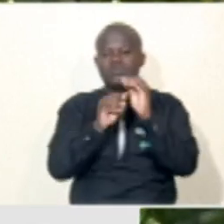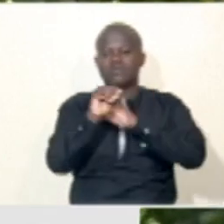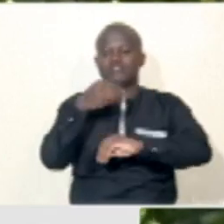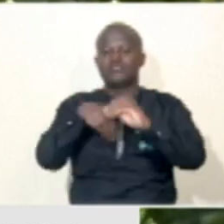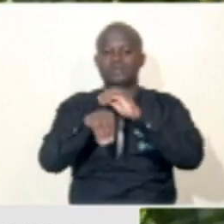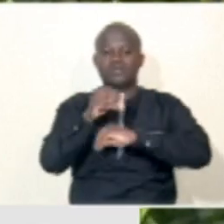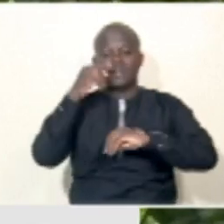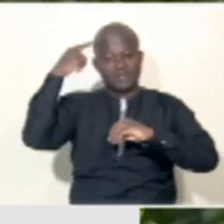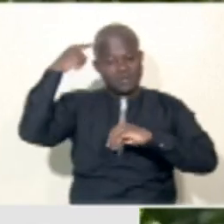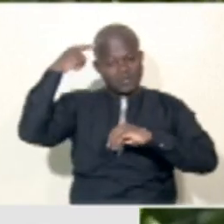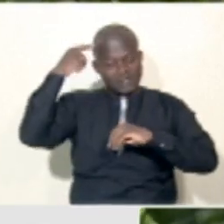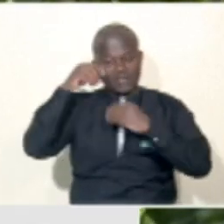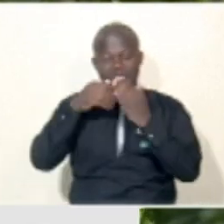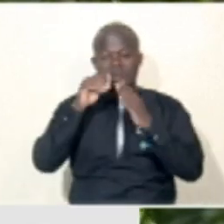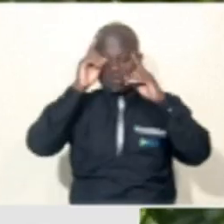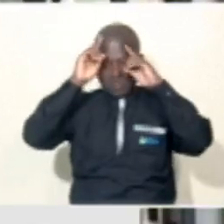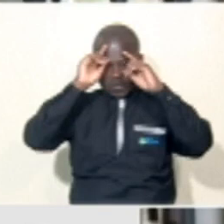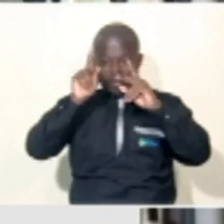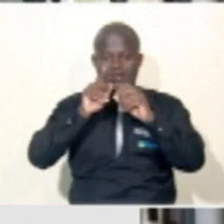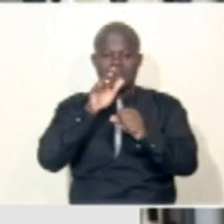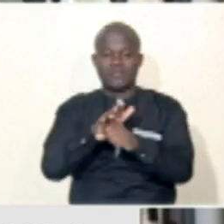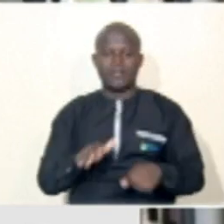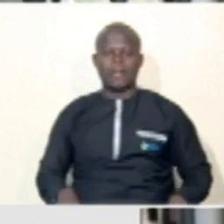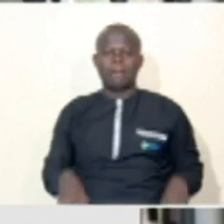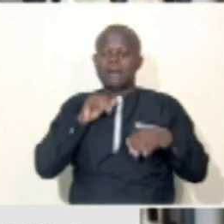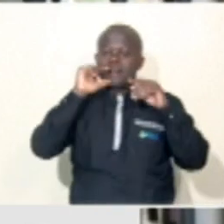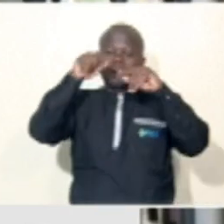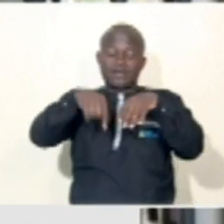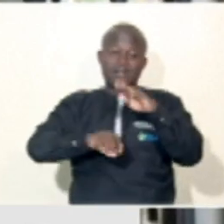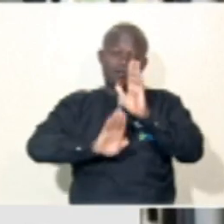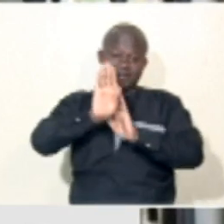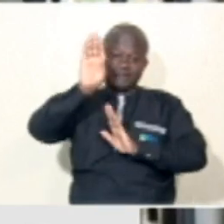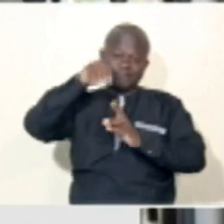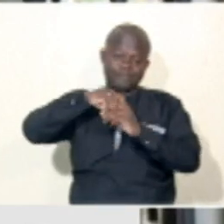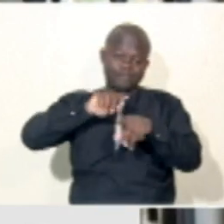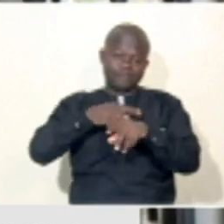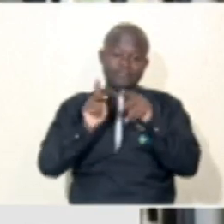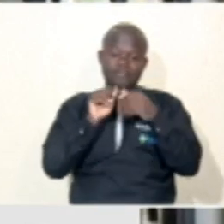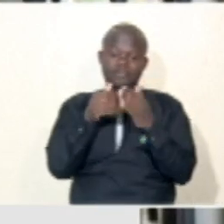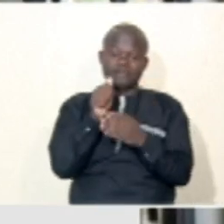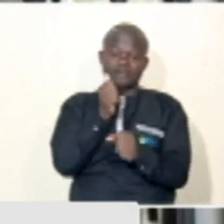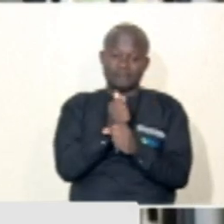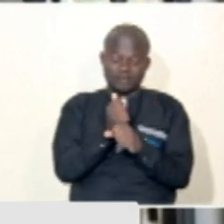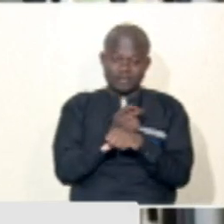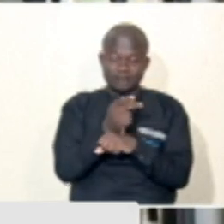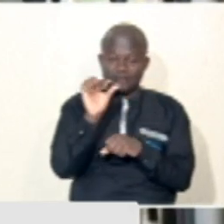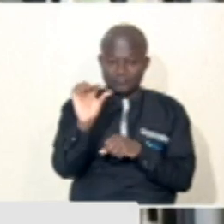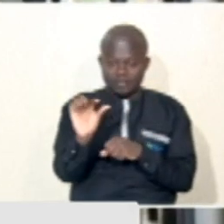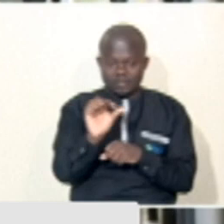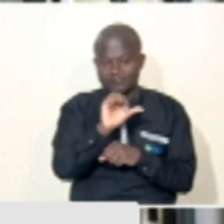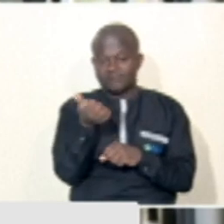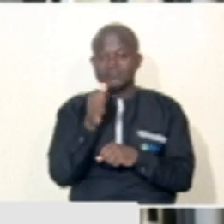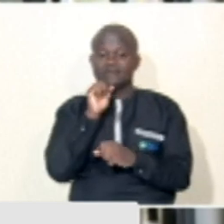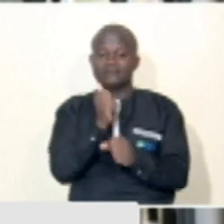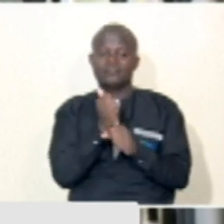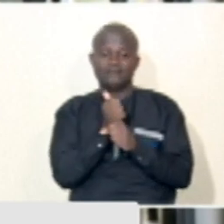bw'imicururize n'imyumvire tukanahangira imirimo benshi. Ntabwo hazaho iterambere mu gihe abantu bakora amasaha runaka andi